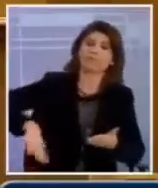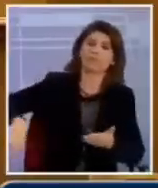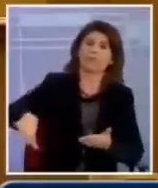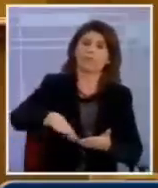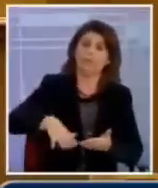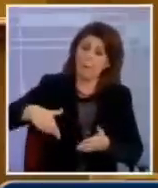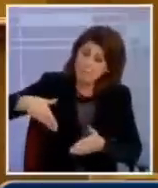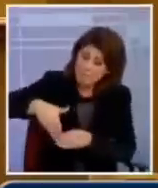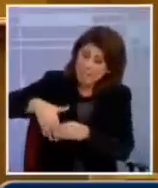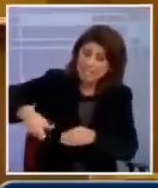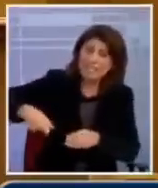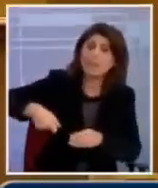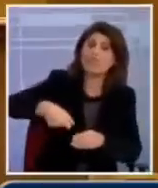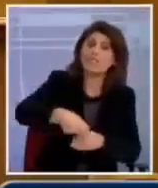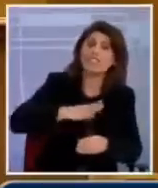αποσκευές του,